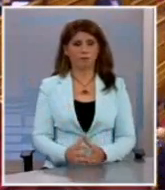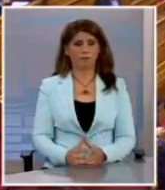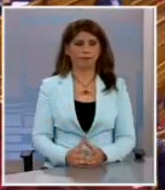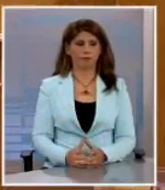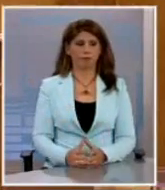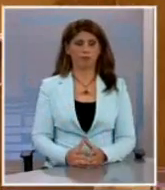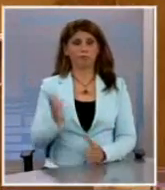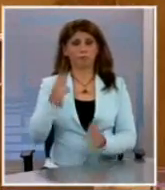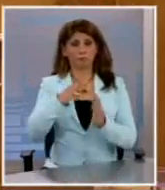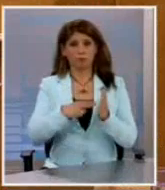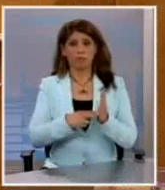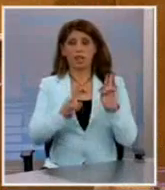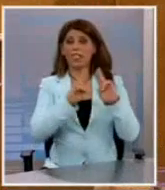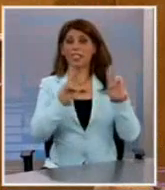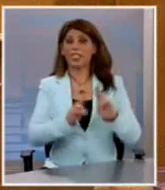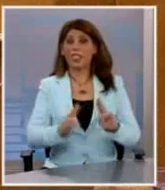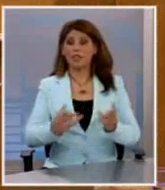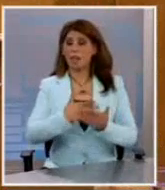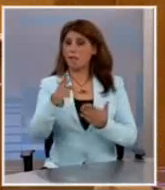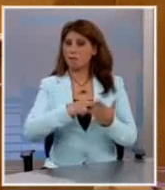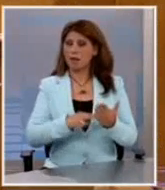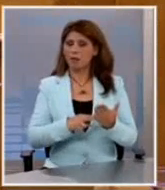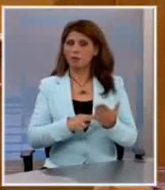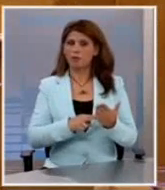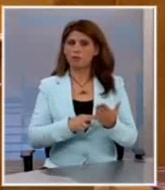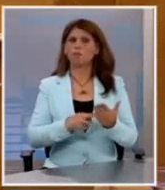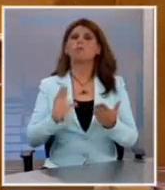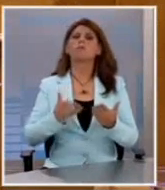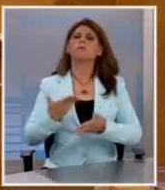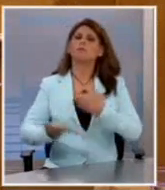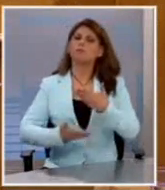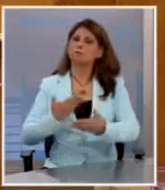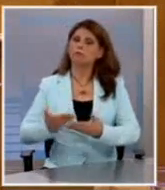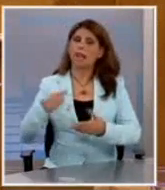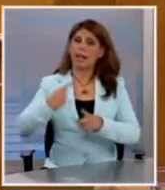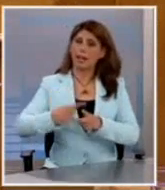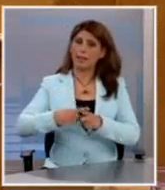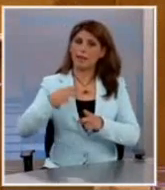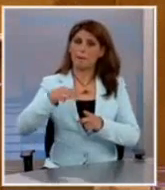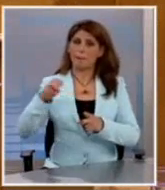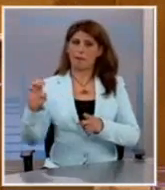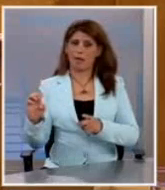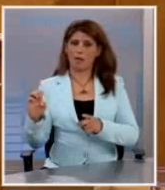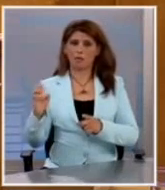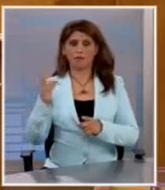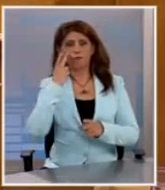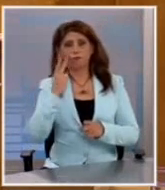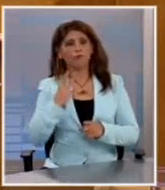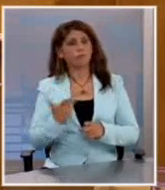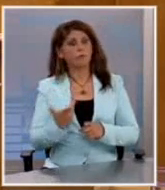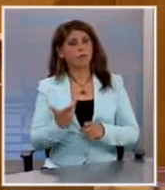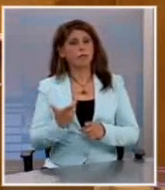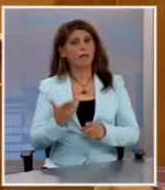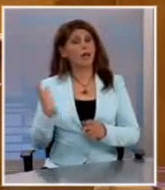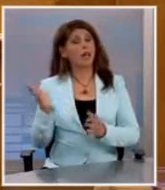Εάν διαβάσει κανείς τη διεθνή επικαιρότητα, την οποία δεν αναπαράγουν τα ελληνικά μέσα ενημέρωσης, θα δει ότι